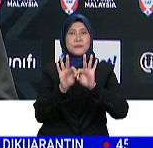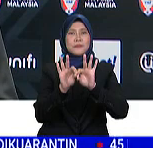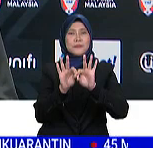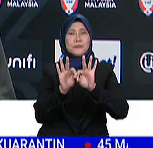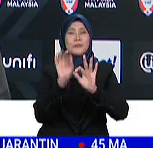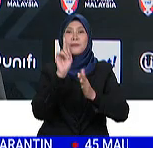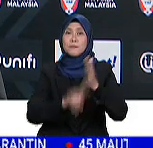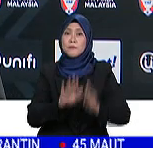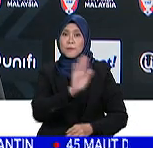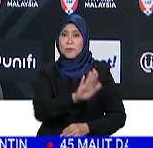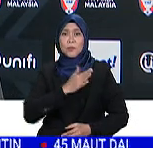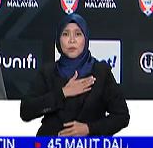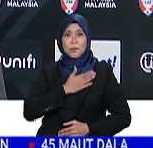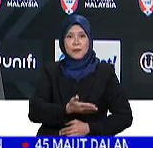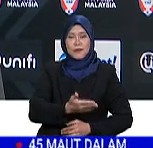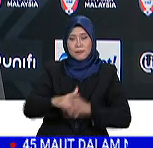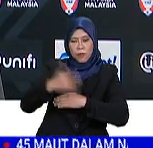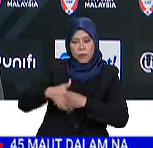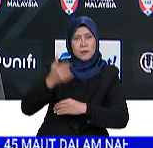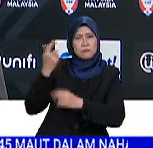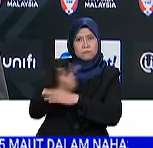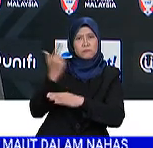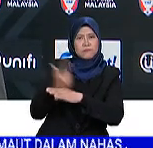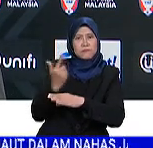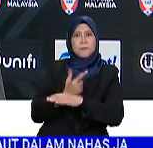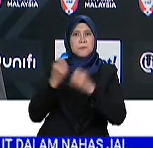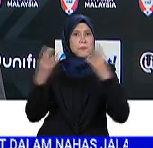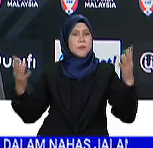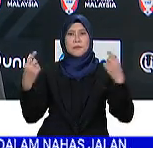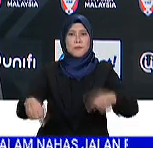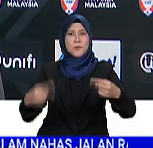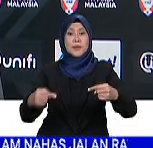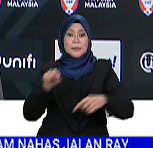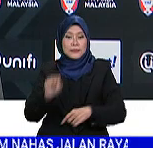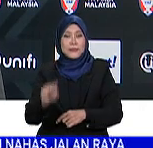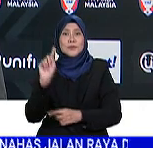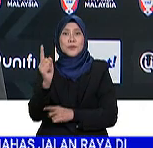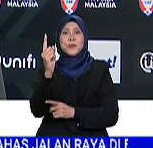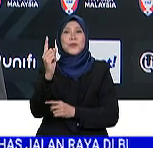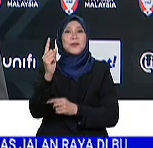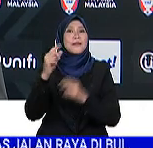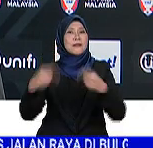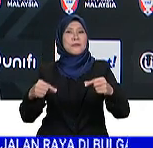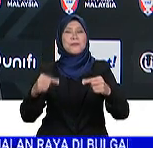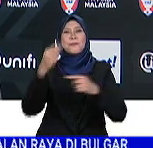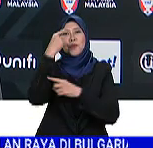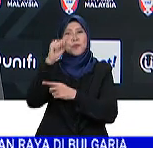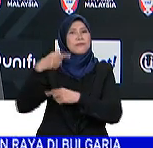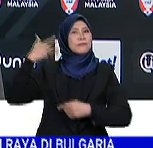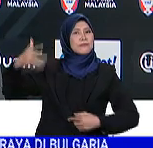Apa yang mereka telah korbankan daripada awal berpuluh game, inilah satu game untuk mereka membuat